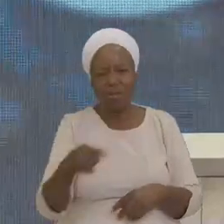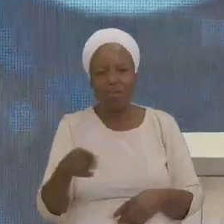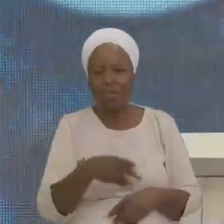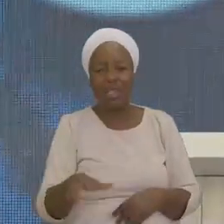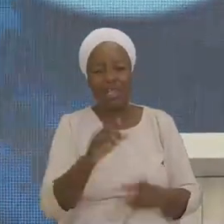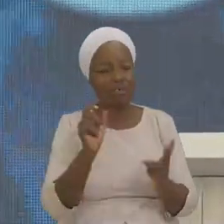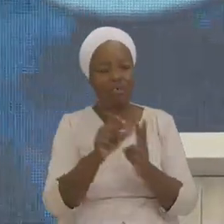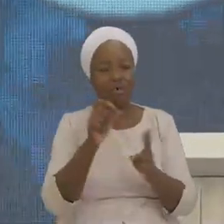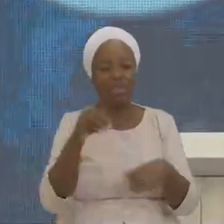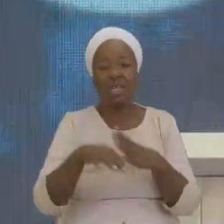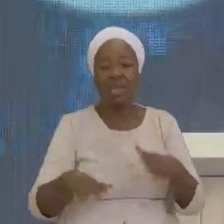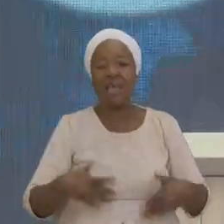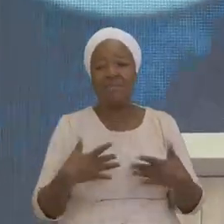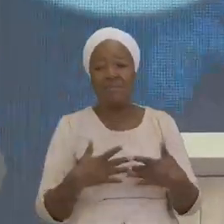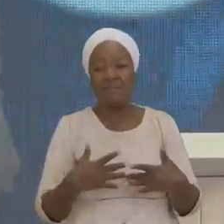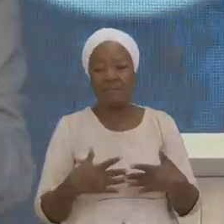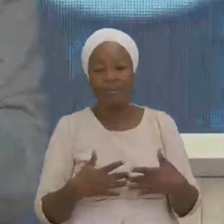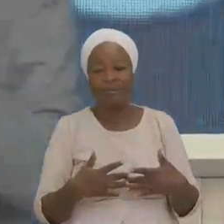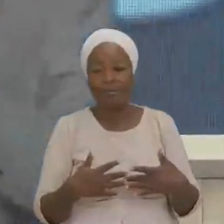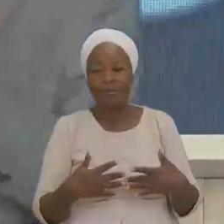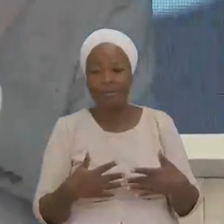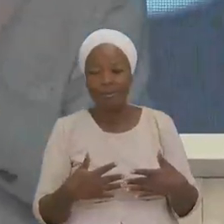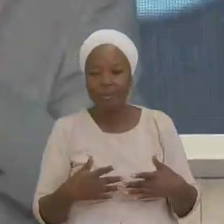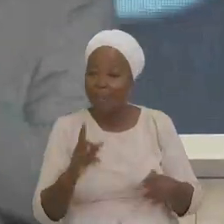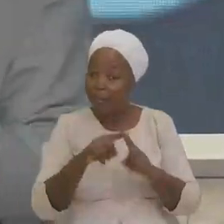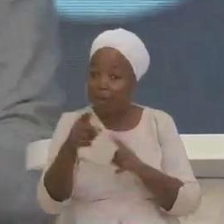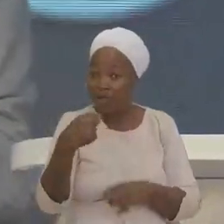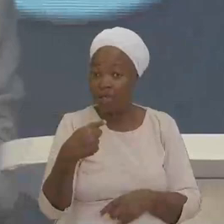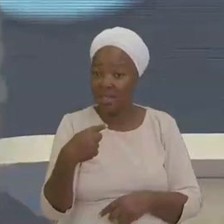Ils ont des douleurs atroces à cause de leur choix dans la vie.